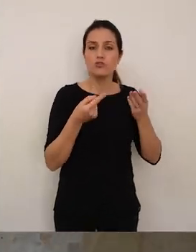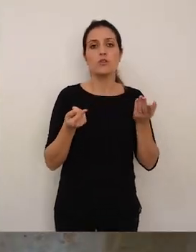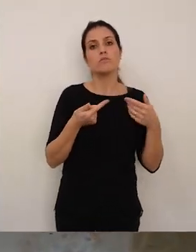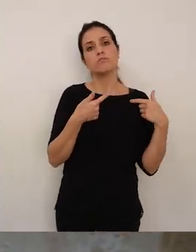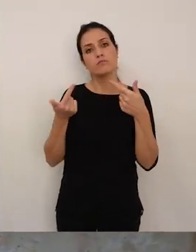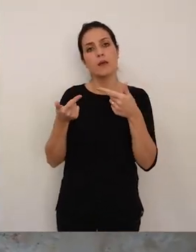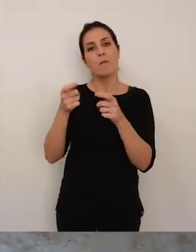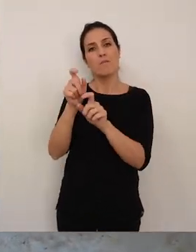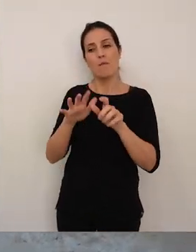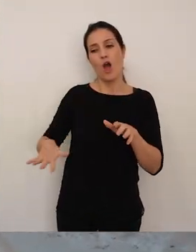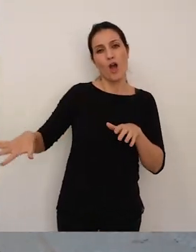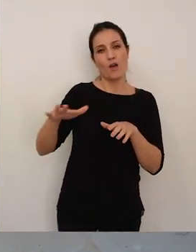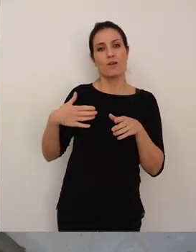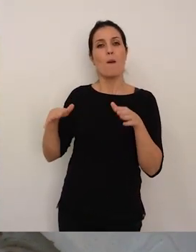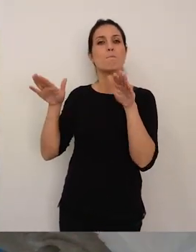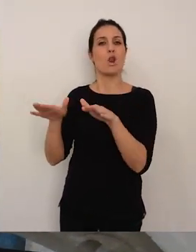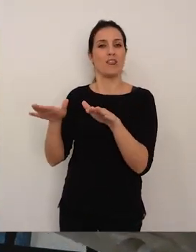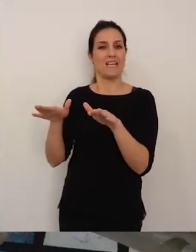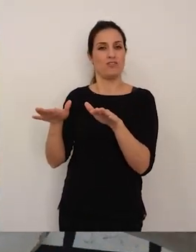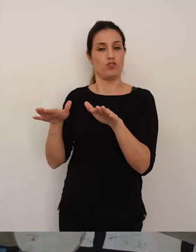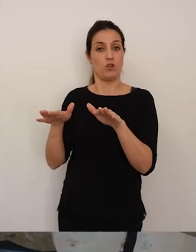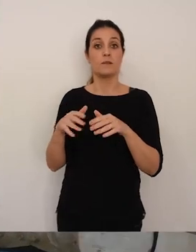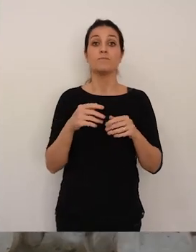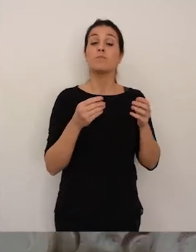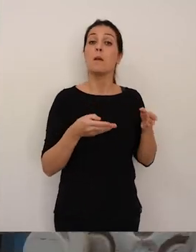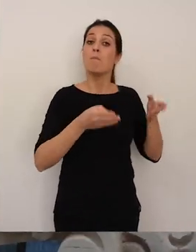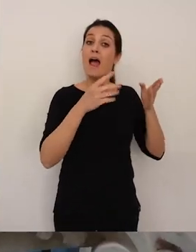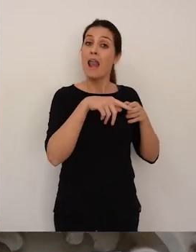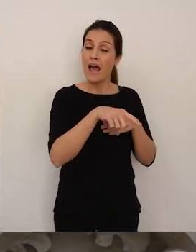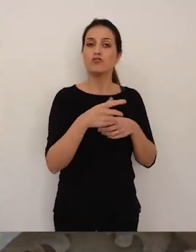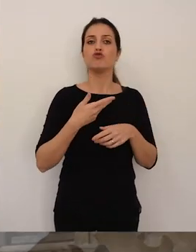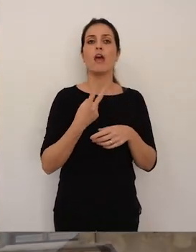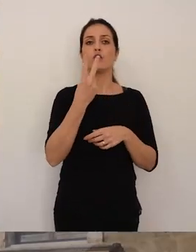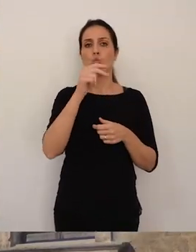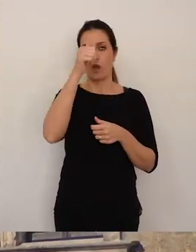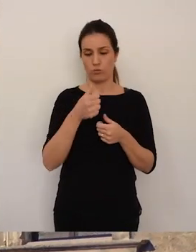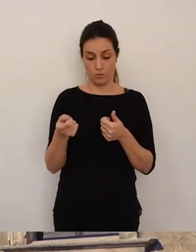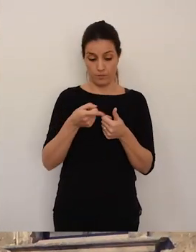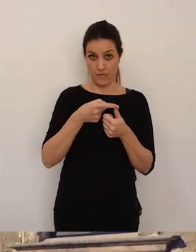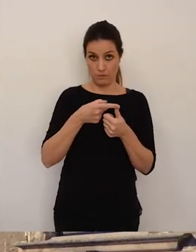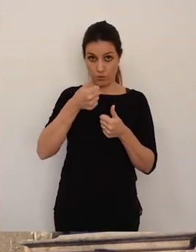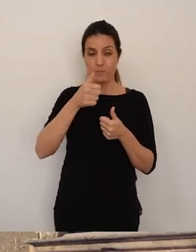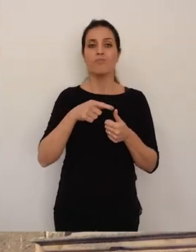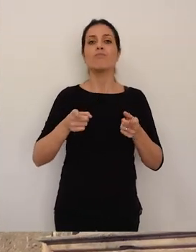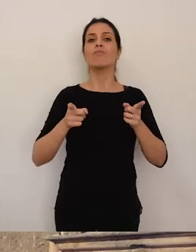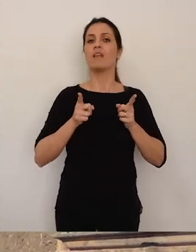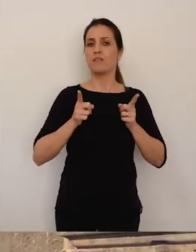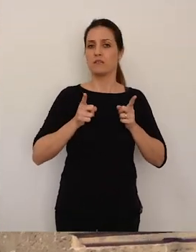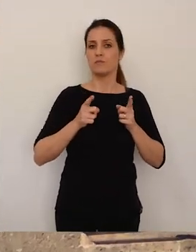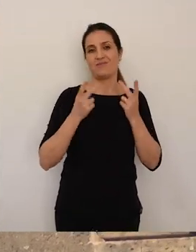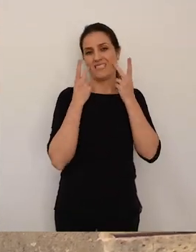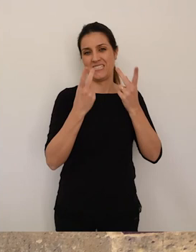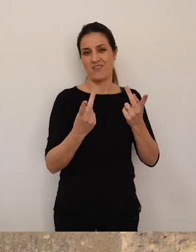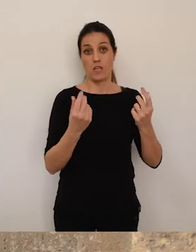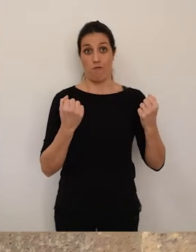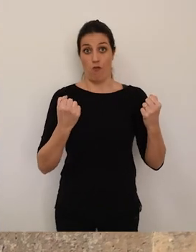Nel corso dei secoli il palazzo ha conservato questa sua duplice funzione, quella difensiva, riscontrabile nella sua austerità e